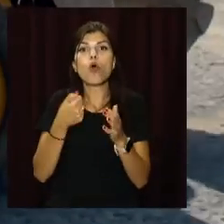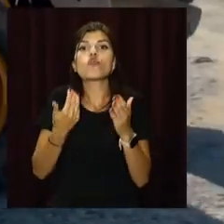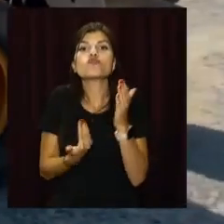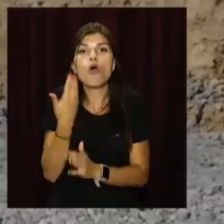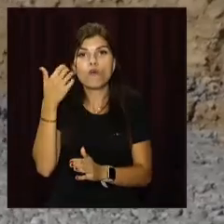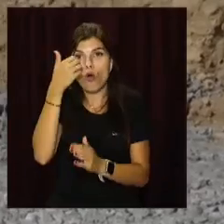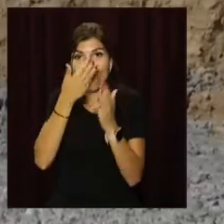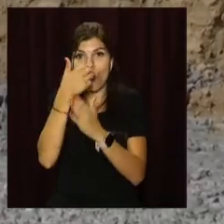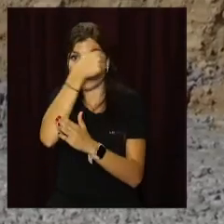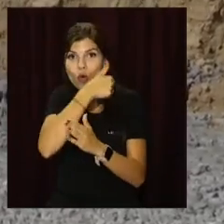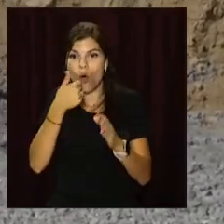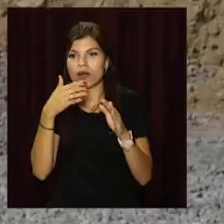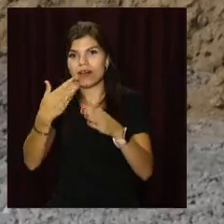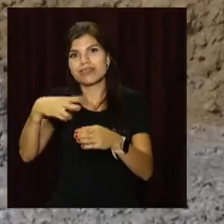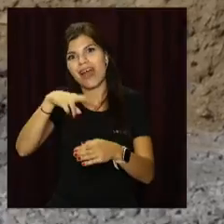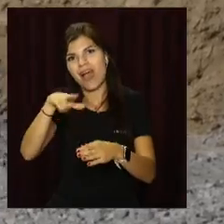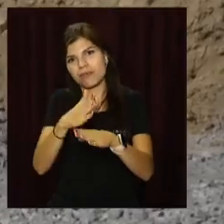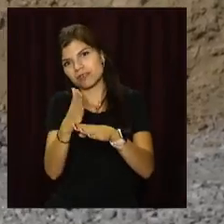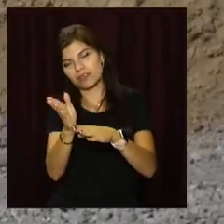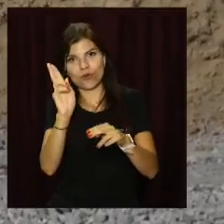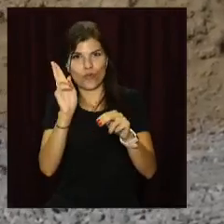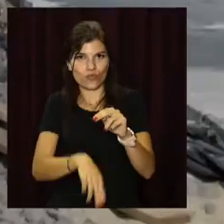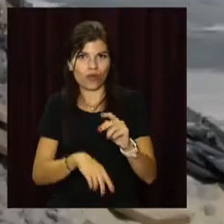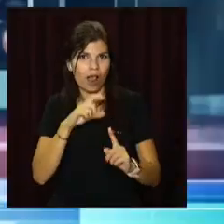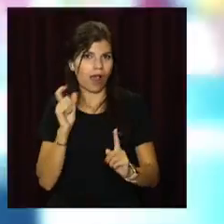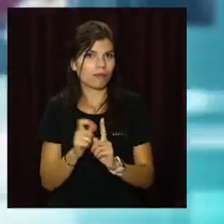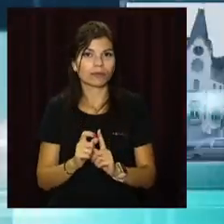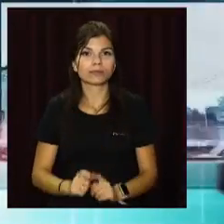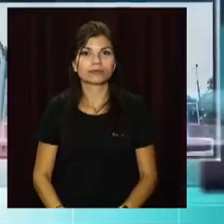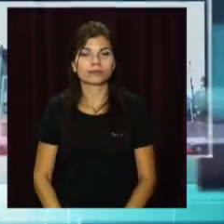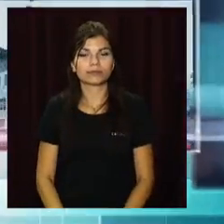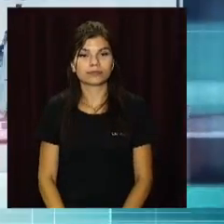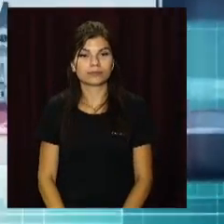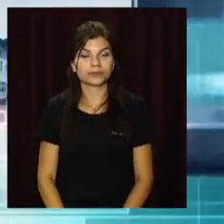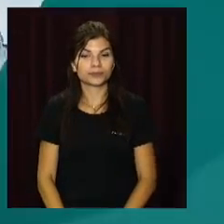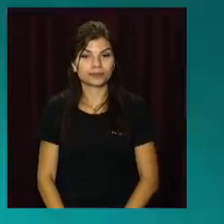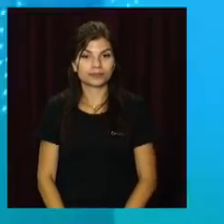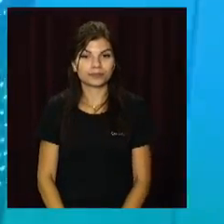року. Анна Шостак, Ігор Василенко, Open News, телеканал «Відкритий».